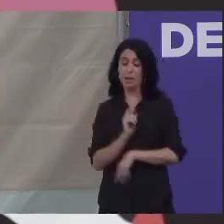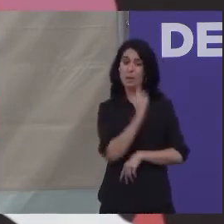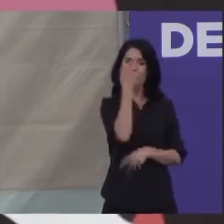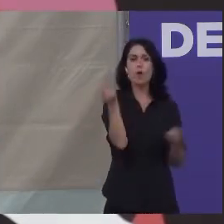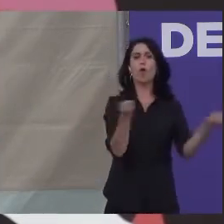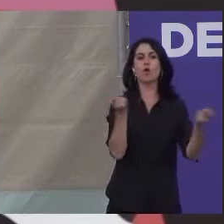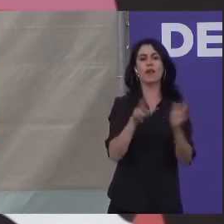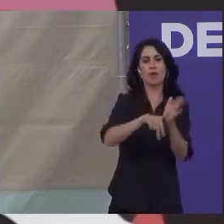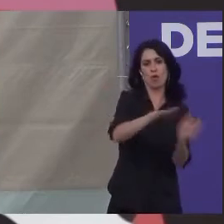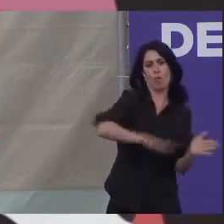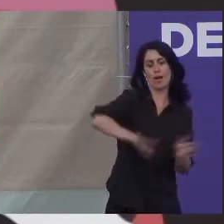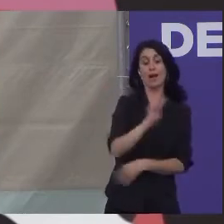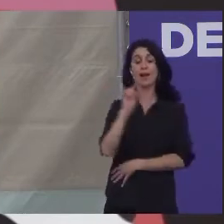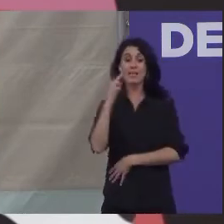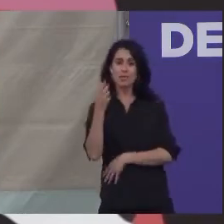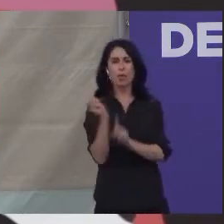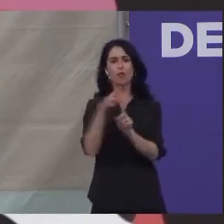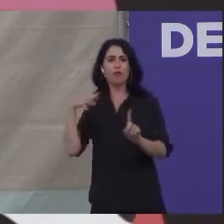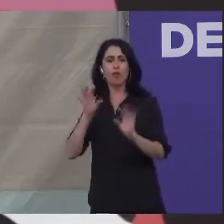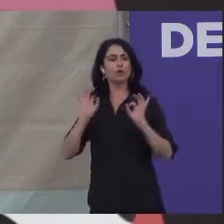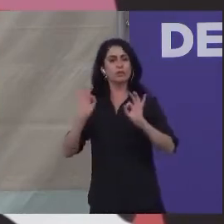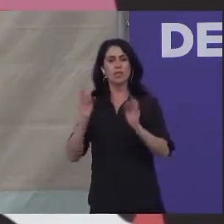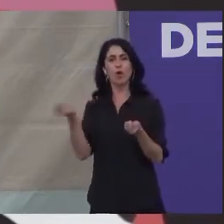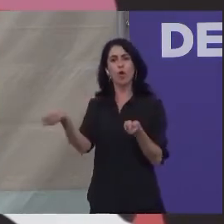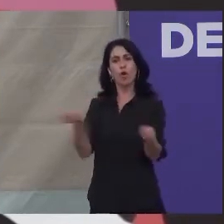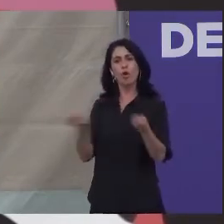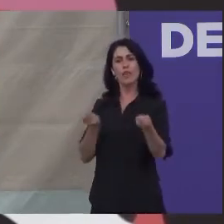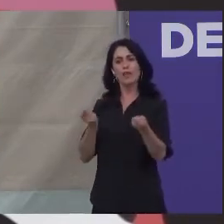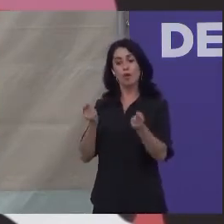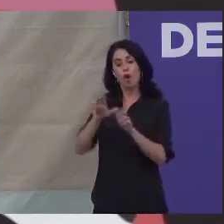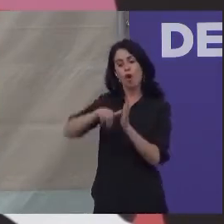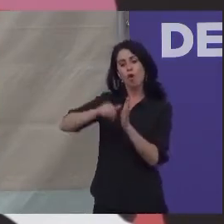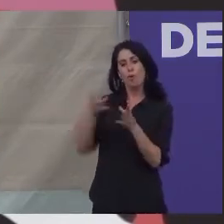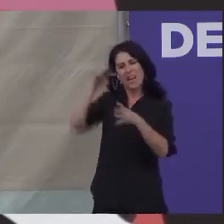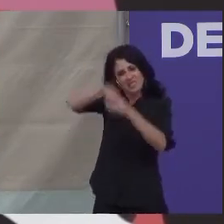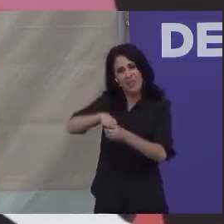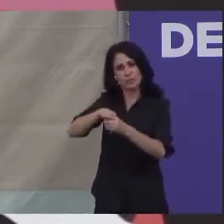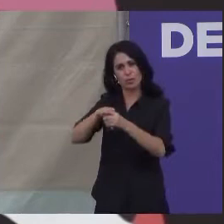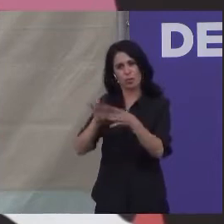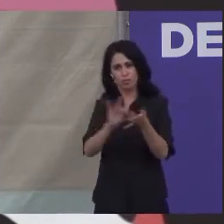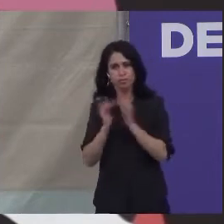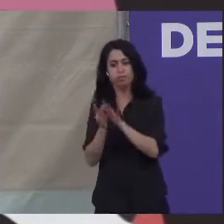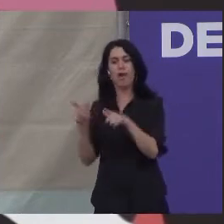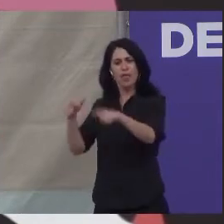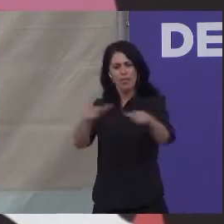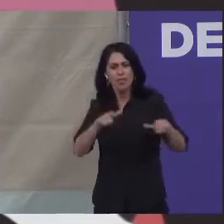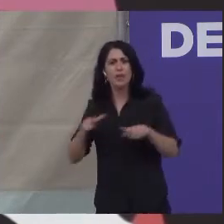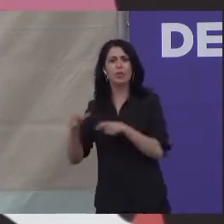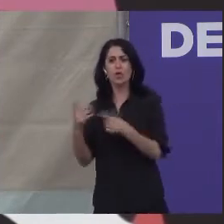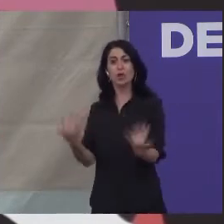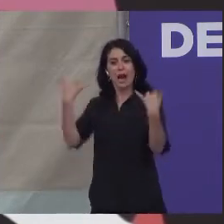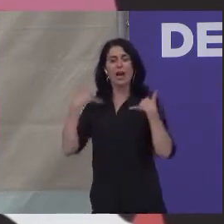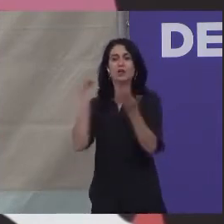comarcals, un segon nivell de fòrums de coordinació intercomarcal, en la presència de cercles de càrrecs